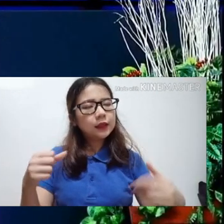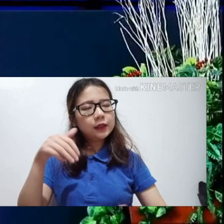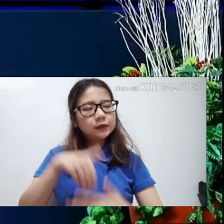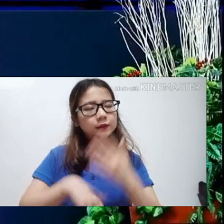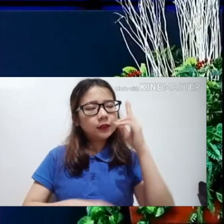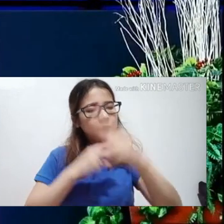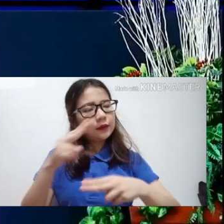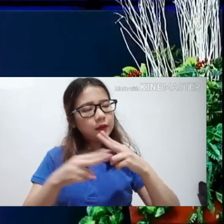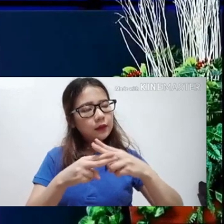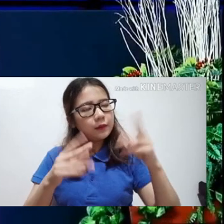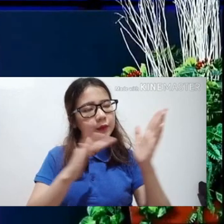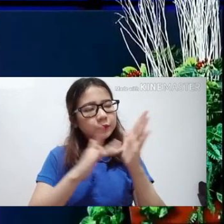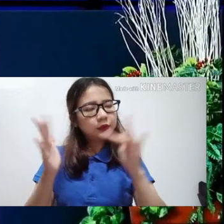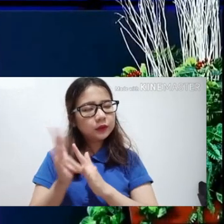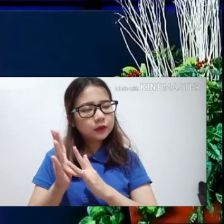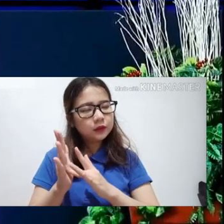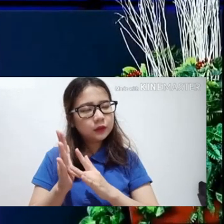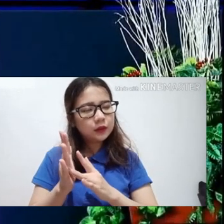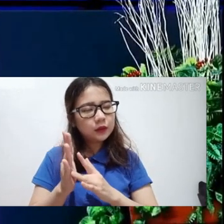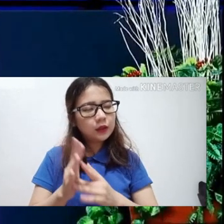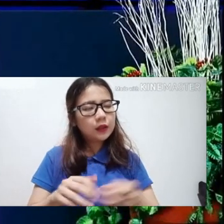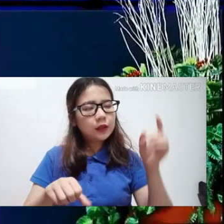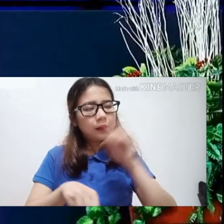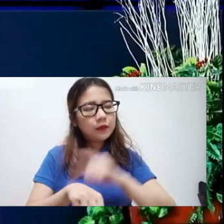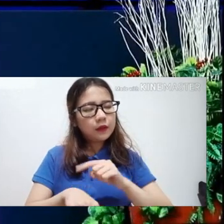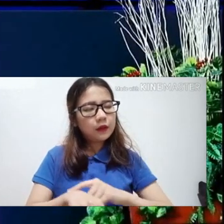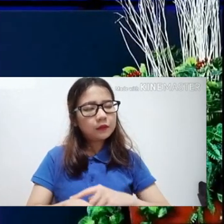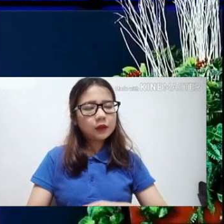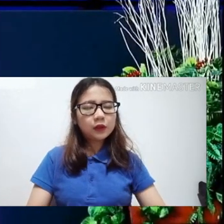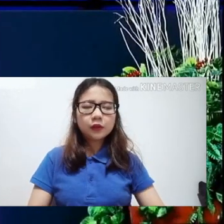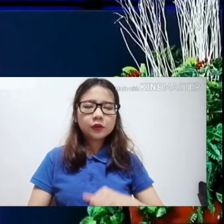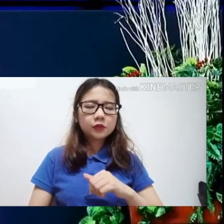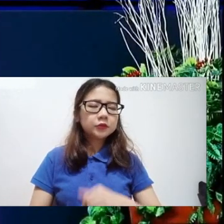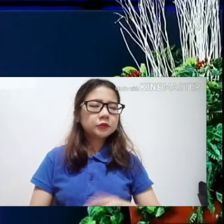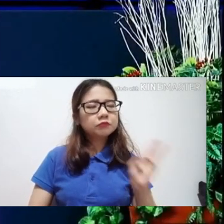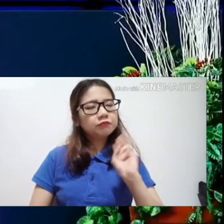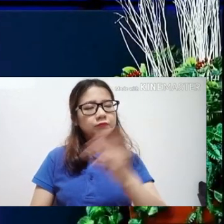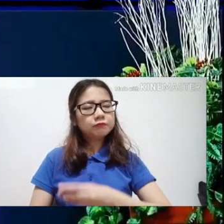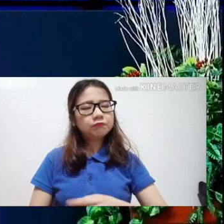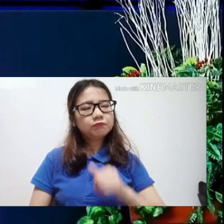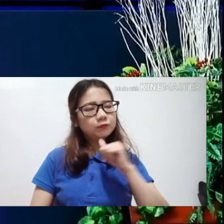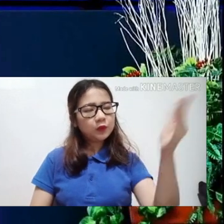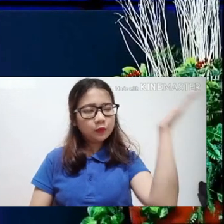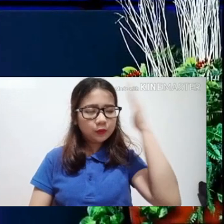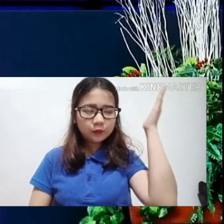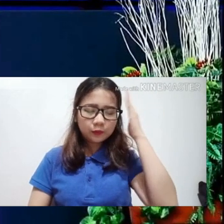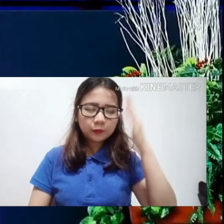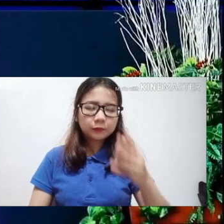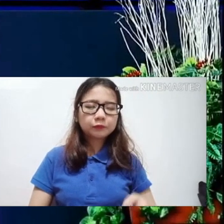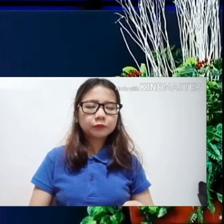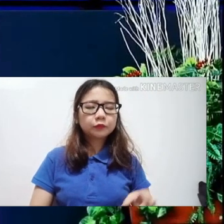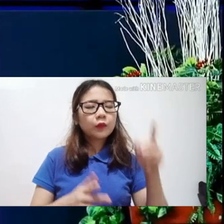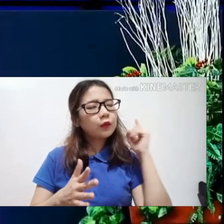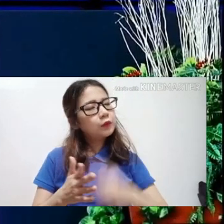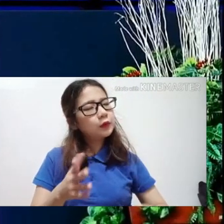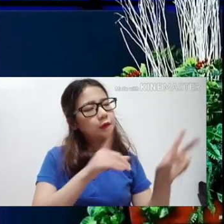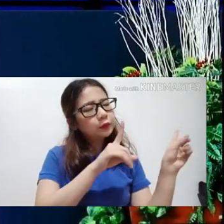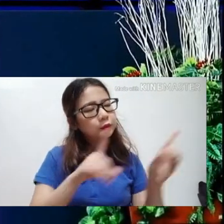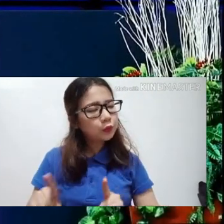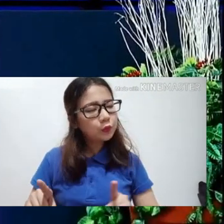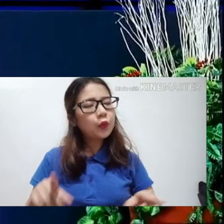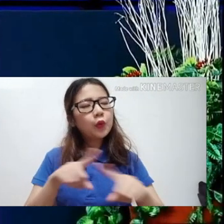Jesus. Sa mga pagkakataon pong ito na hindi po namin alam ang amin pong gagawin, o hindi po pamilyar sa amin ang mundong aming